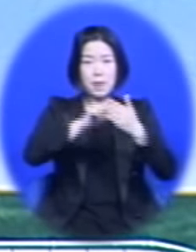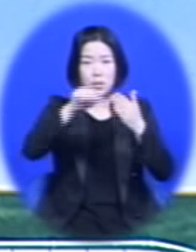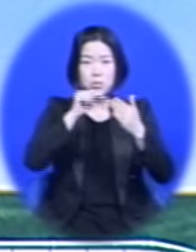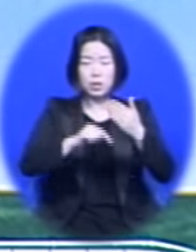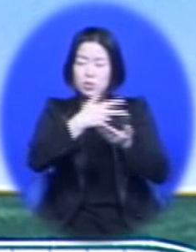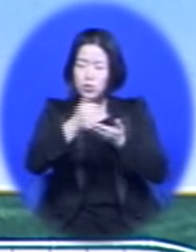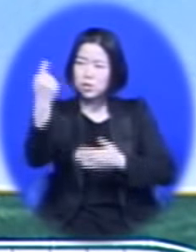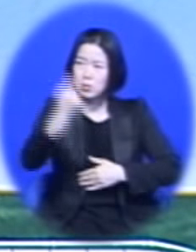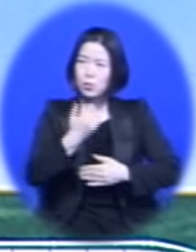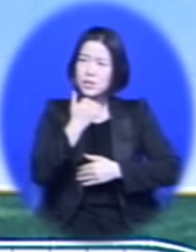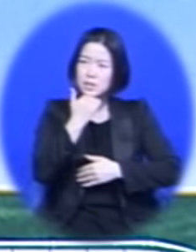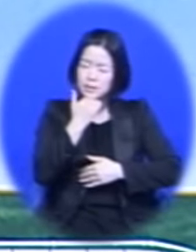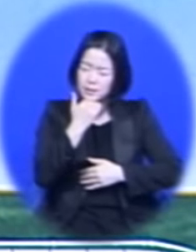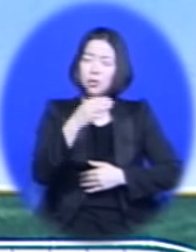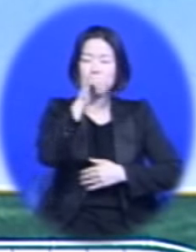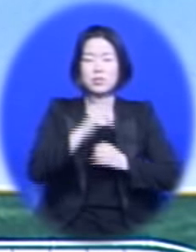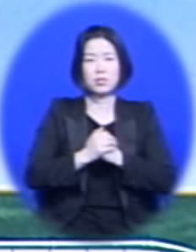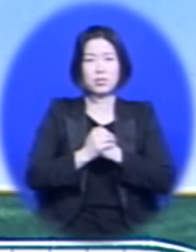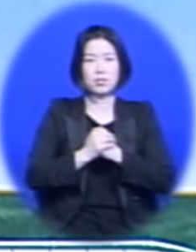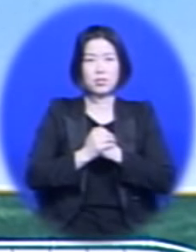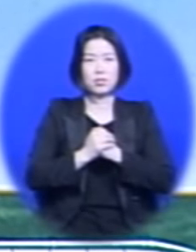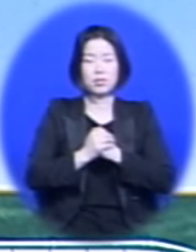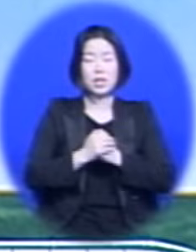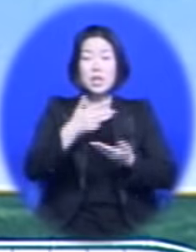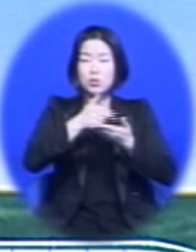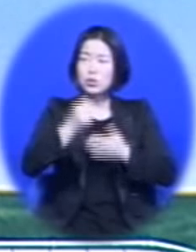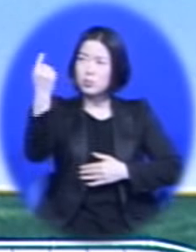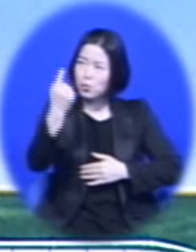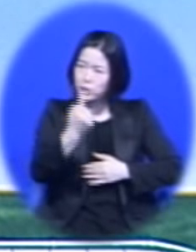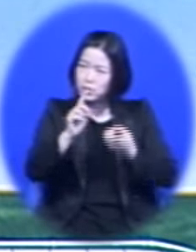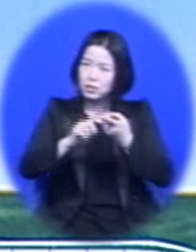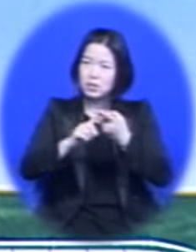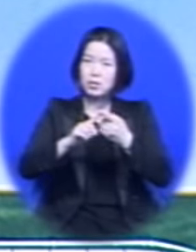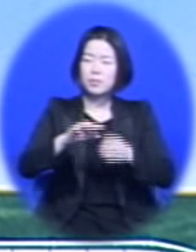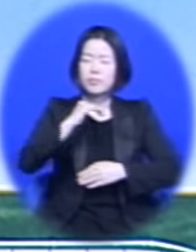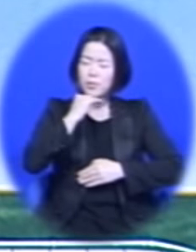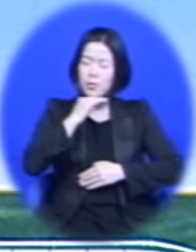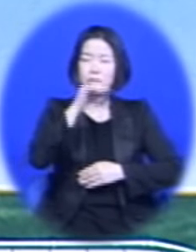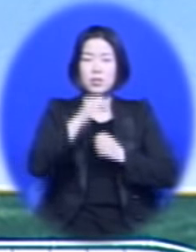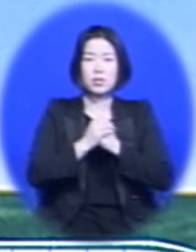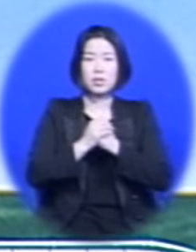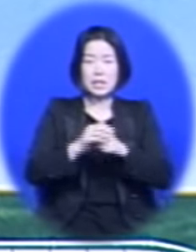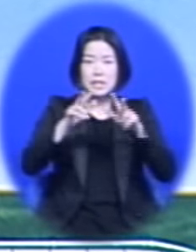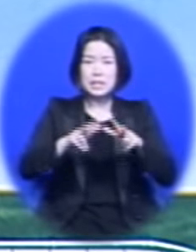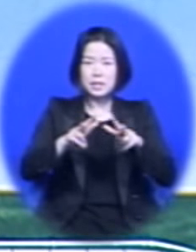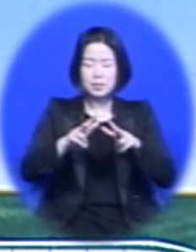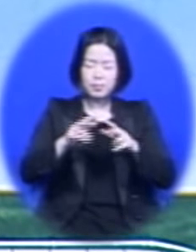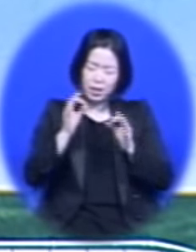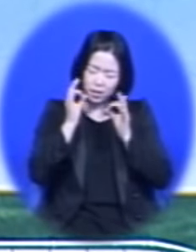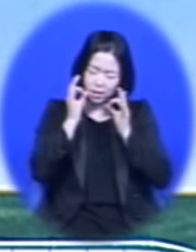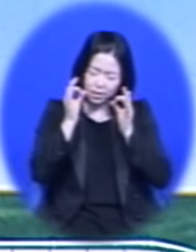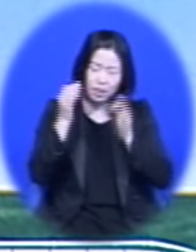날을 고대하고 있습니다. 주님의 오심을 기다리고 있습니다. 왜? 지금 신음하고 있기